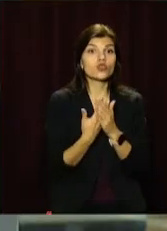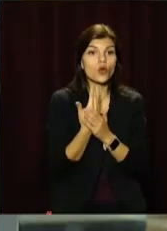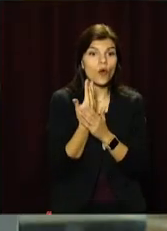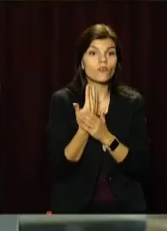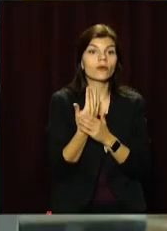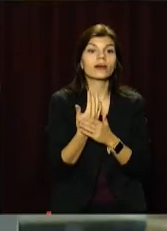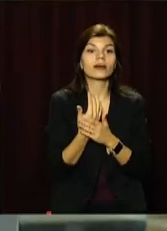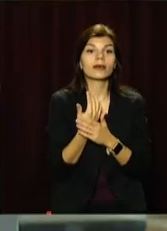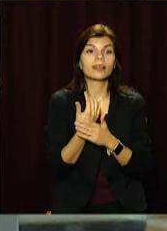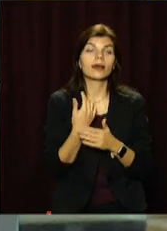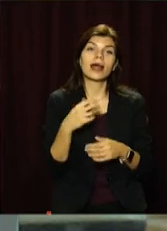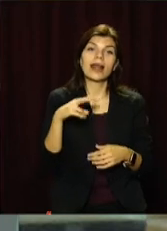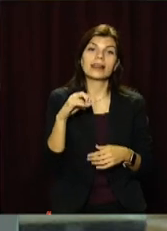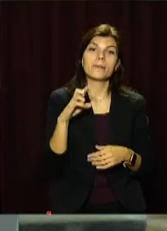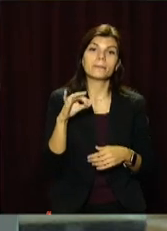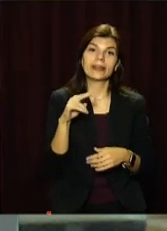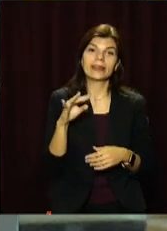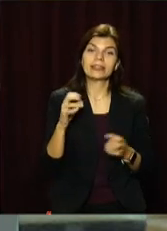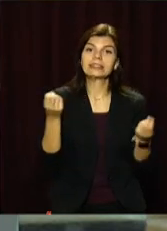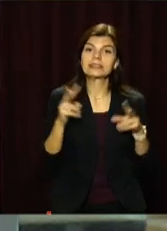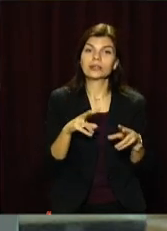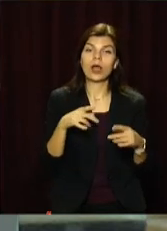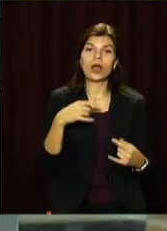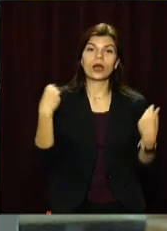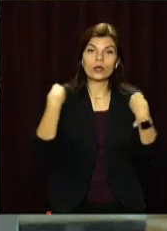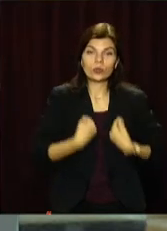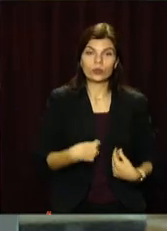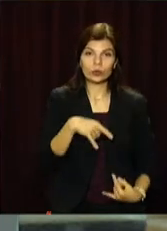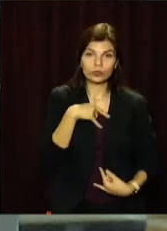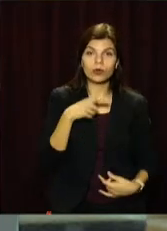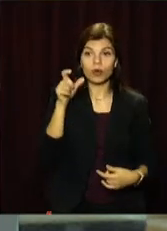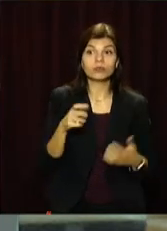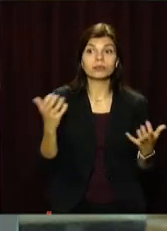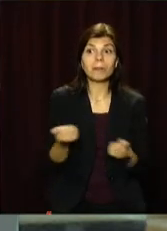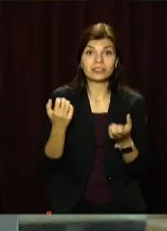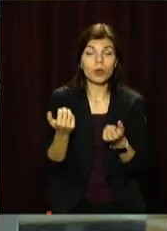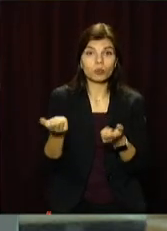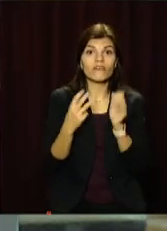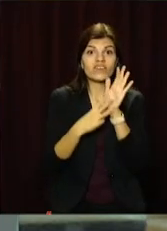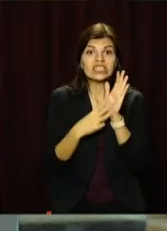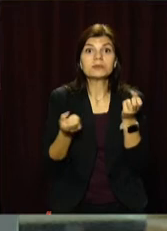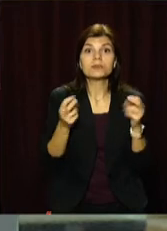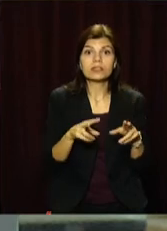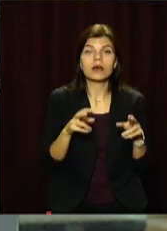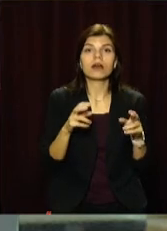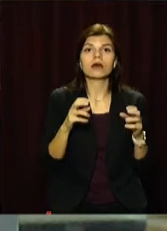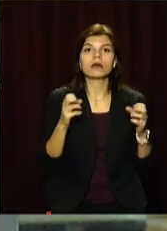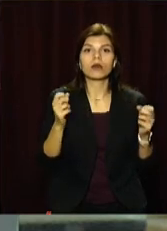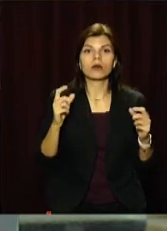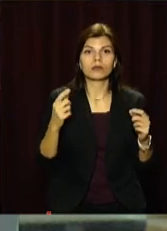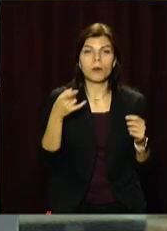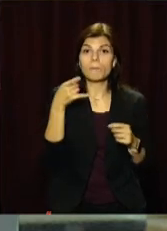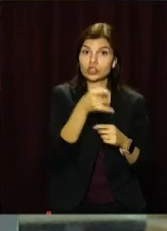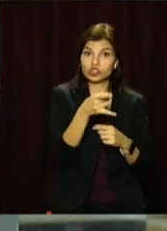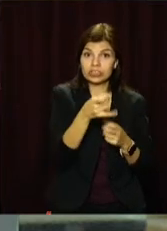Нові лебідки, пневмоінструменти, захисні костюми та аптечки. Українські рятувальники отримали 80 спеціальних